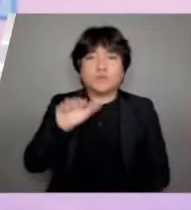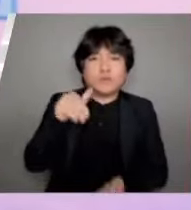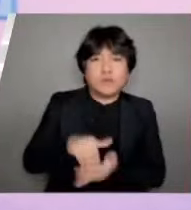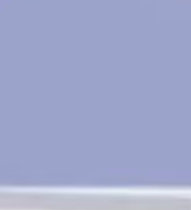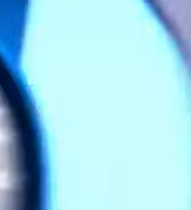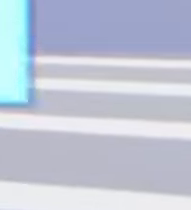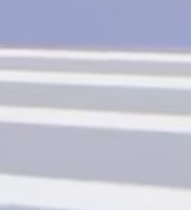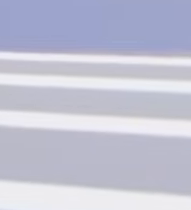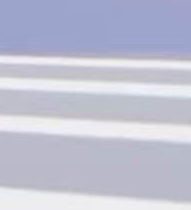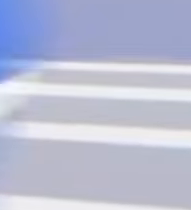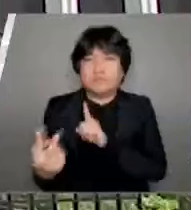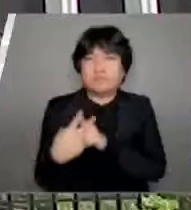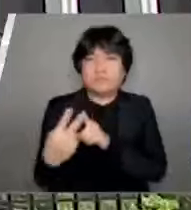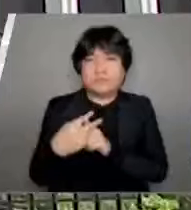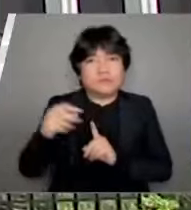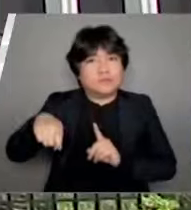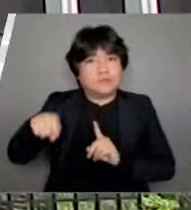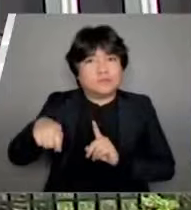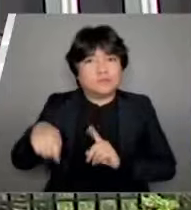Bernadette Reyes.